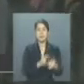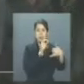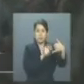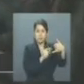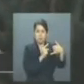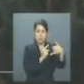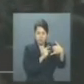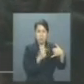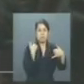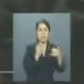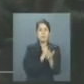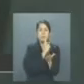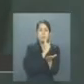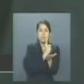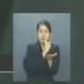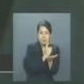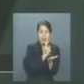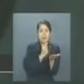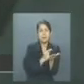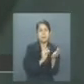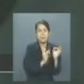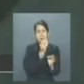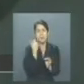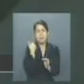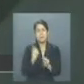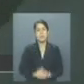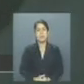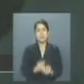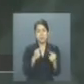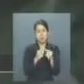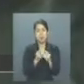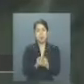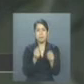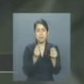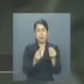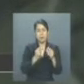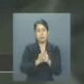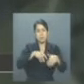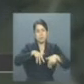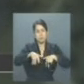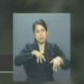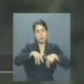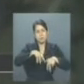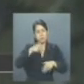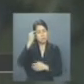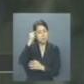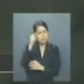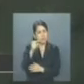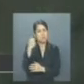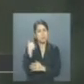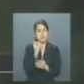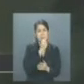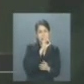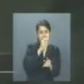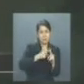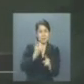วันที่28ธันวาคมนี้จากนั้นจะเป็นพิธีไว้อาลัยทั่วประเทศในวันที่29ธันวาคมซึ่งทางการเกาหลีเหนือจะ